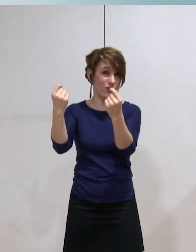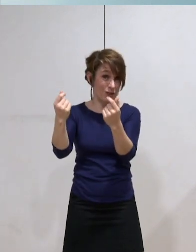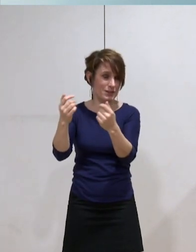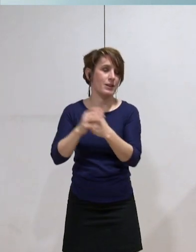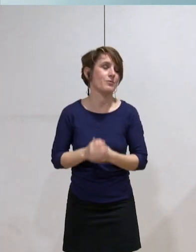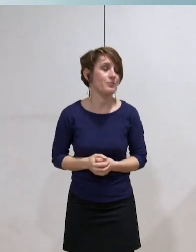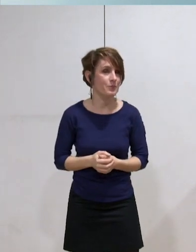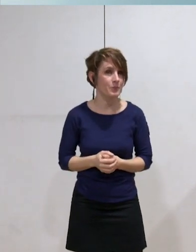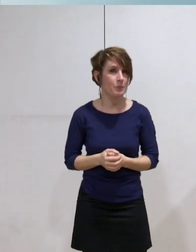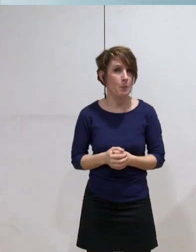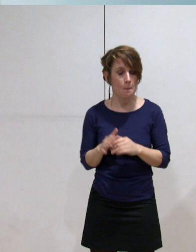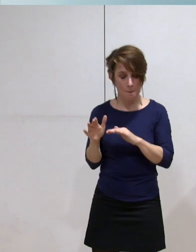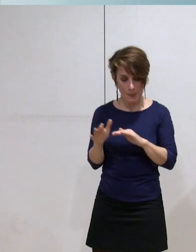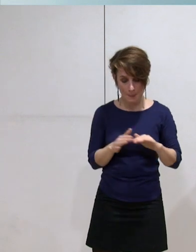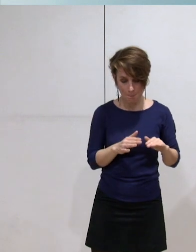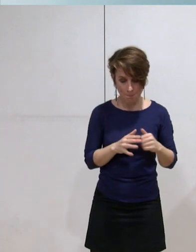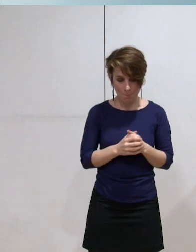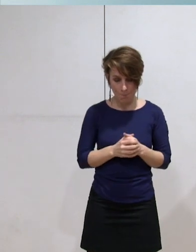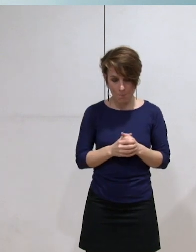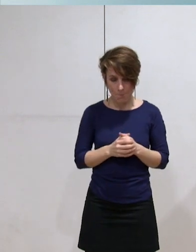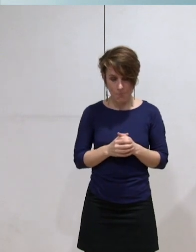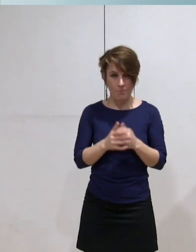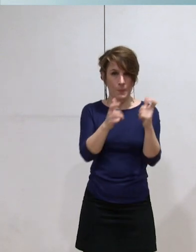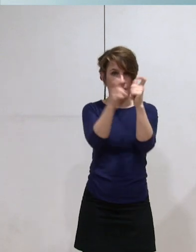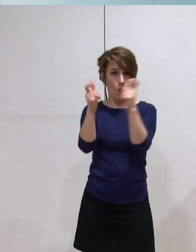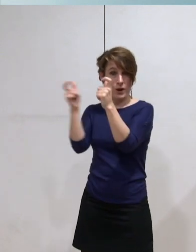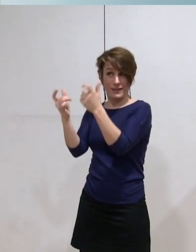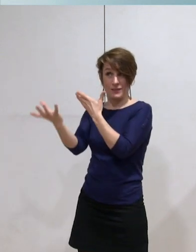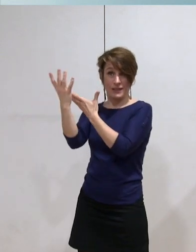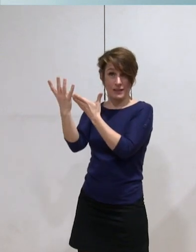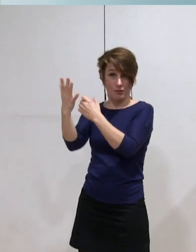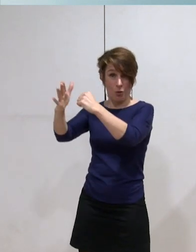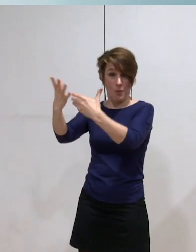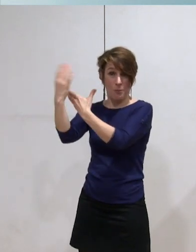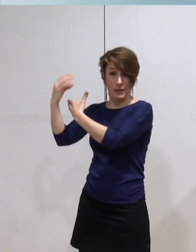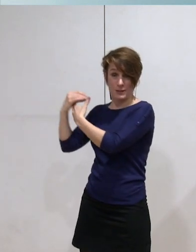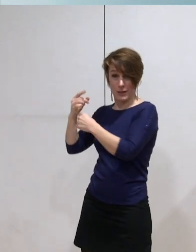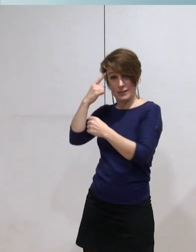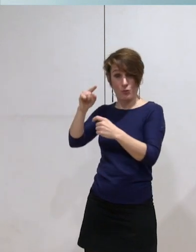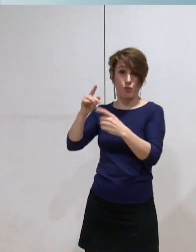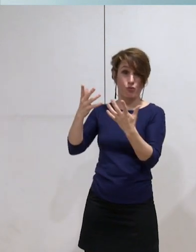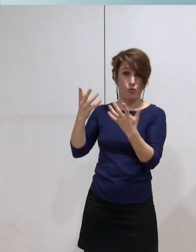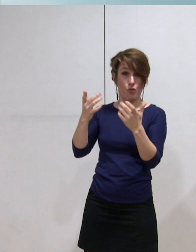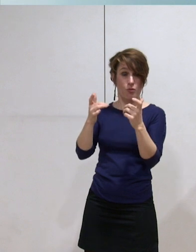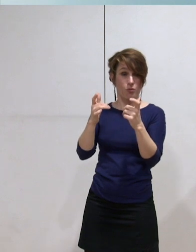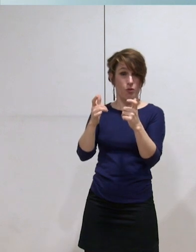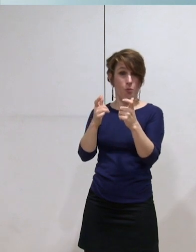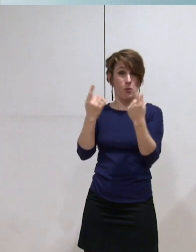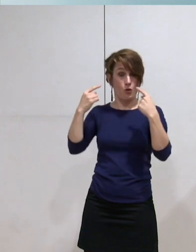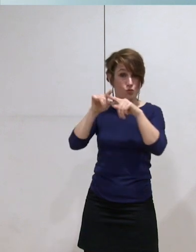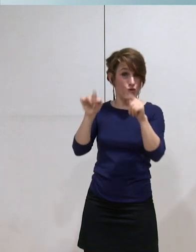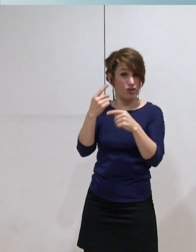noter là aussi que la participation des collectivités à la réduction du déficit public représente une baisse de plus de 6 millions